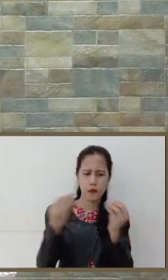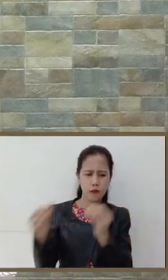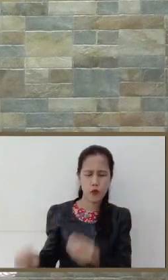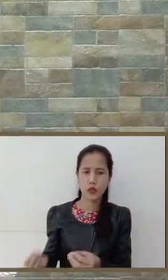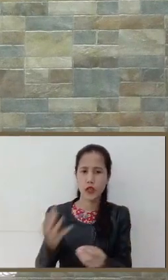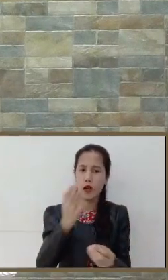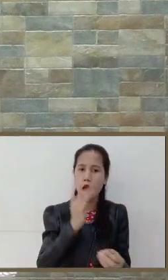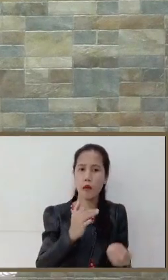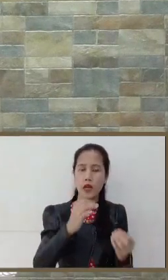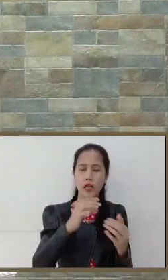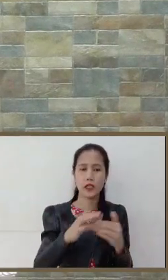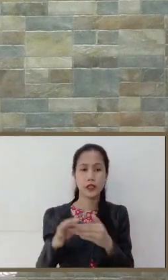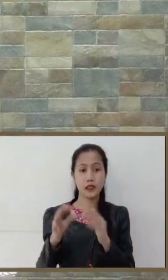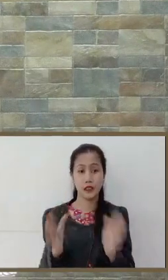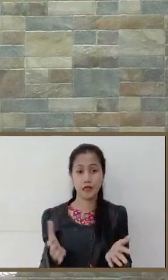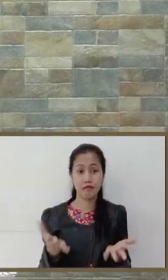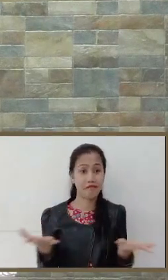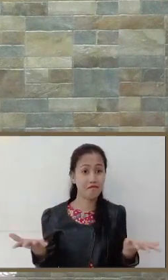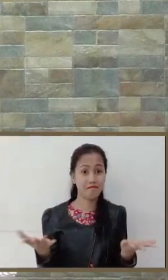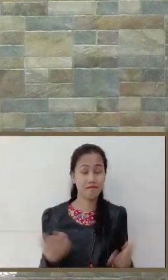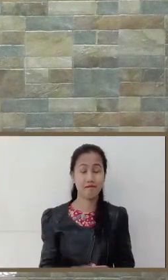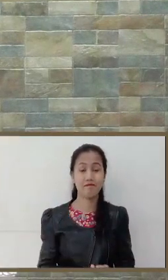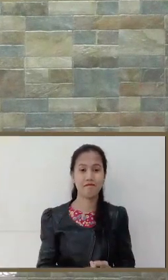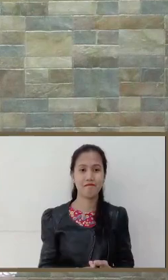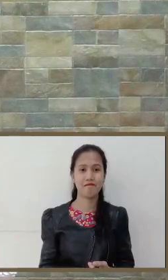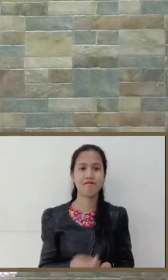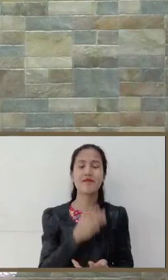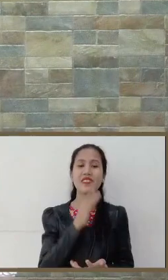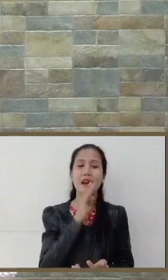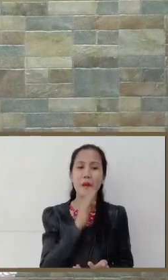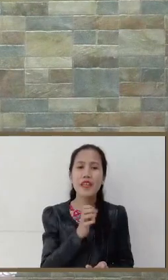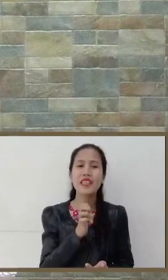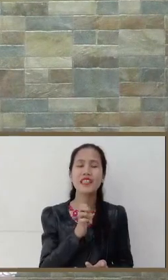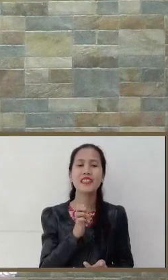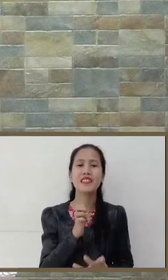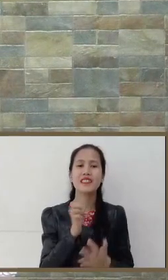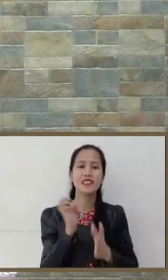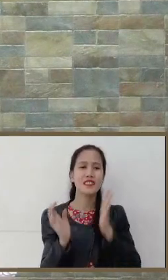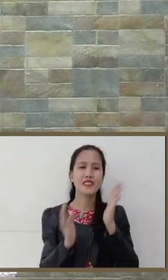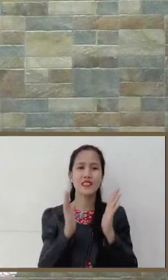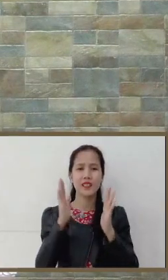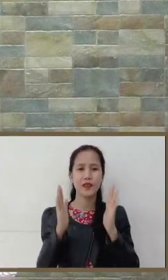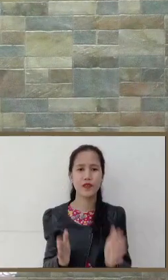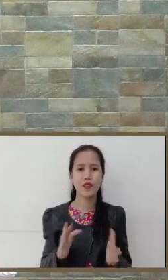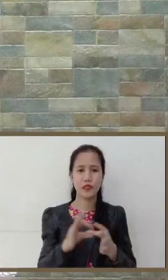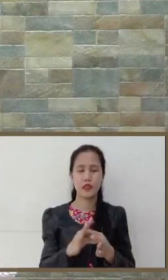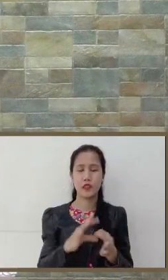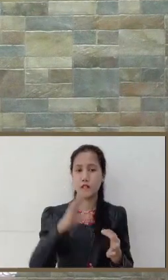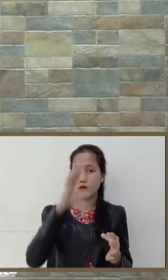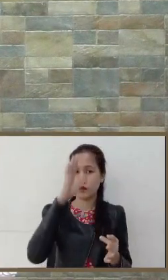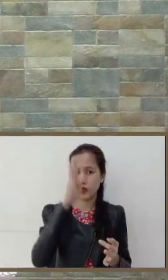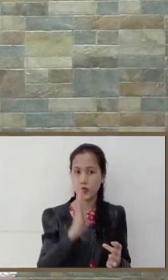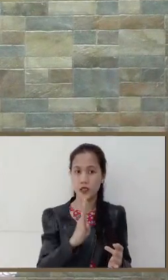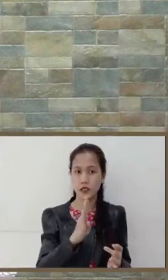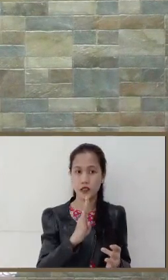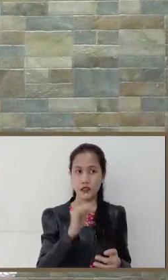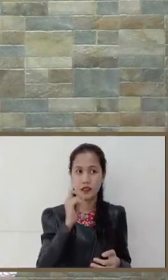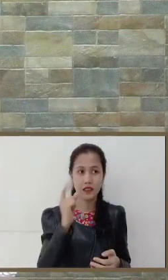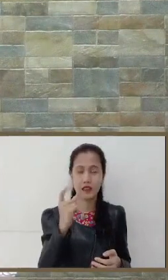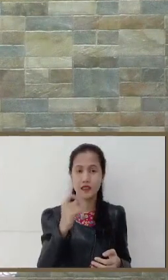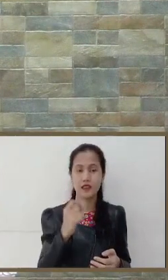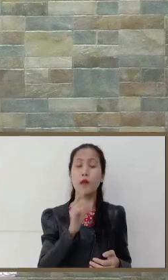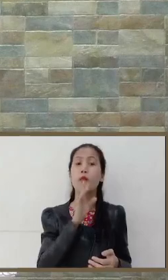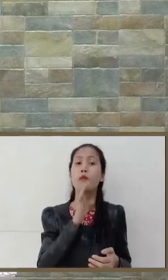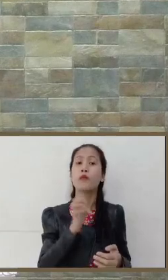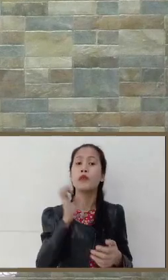ako, magpapagamit ako sa Panginoon. Amen! Be ye a servant of men, or be a servant of God. Okay po, be